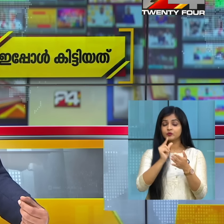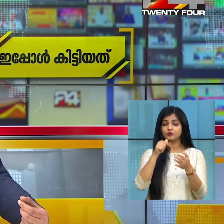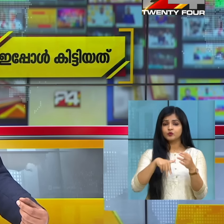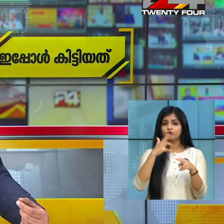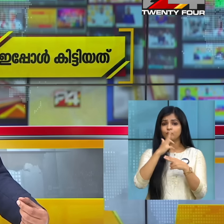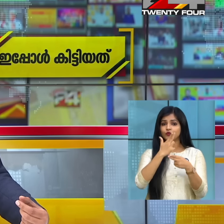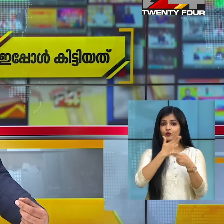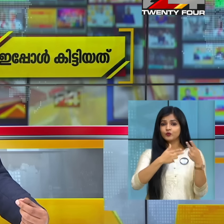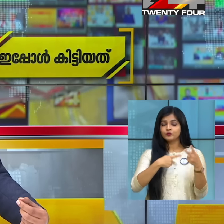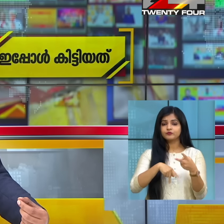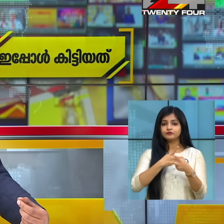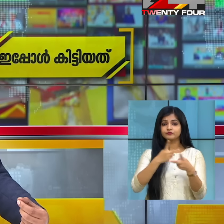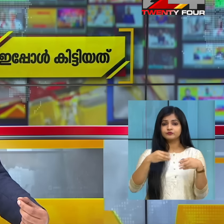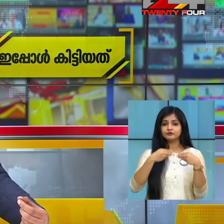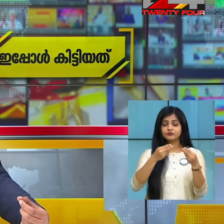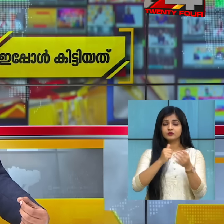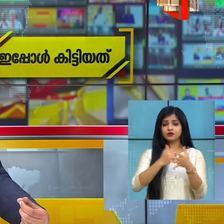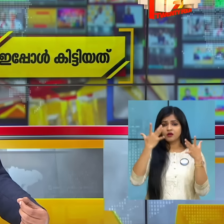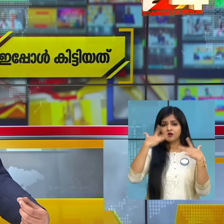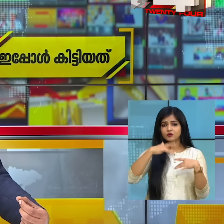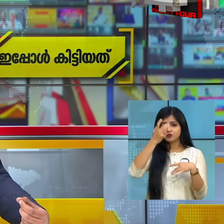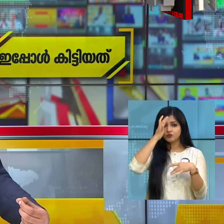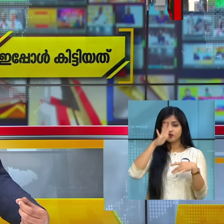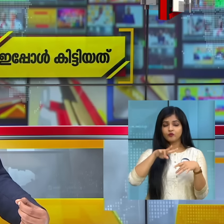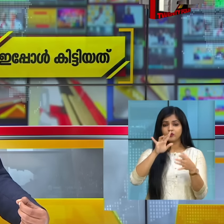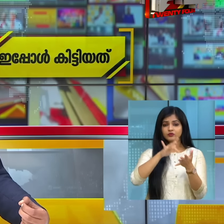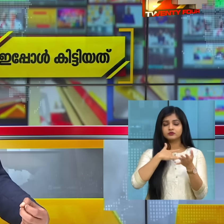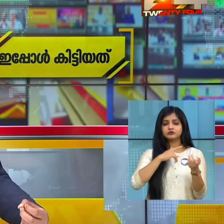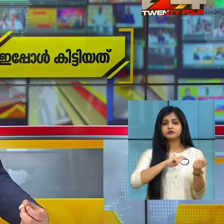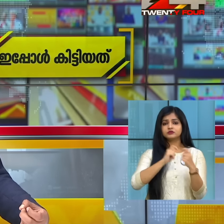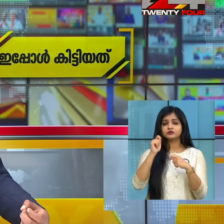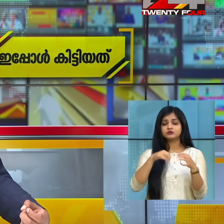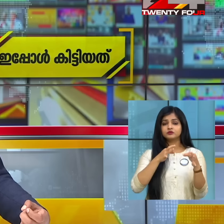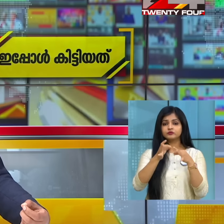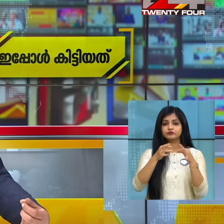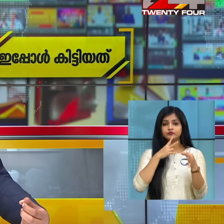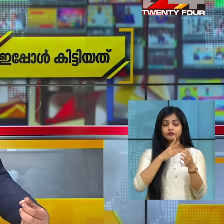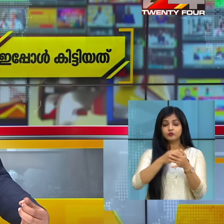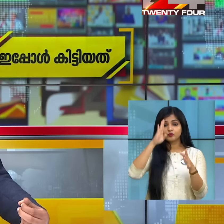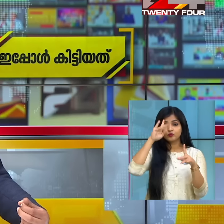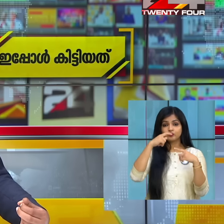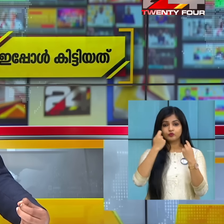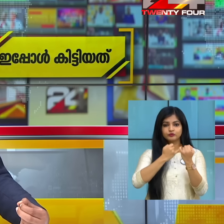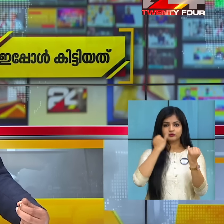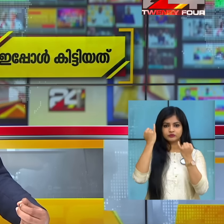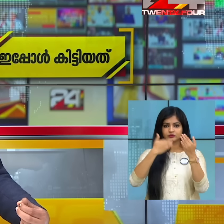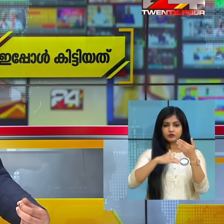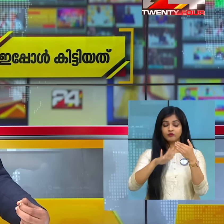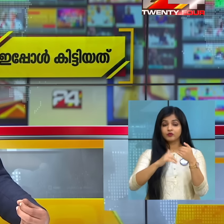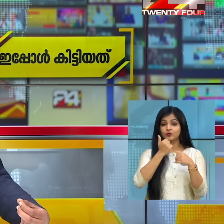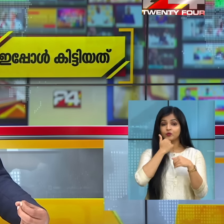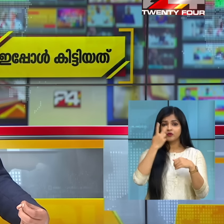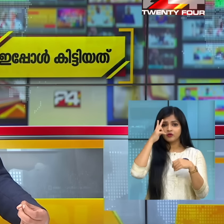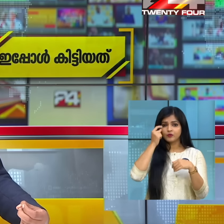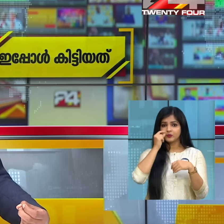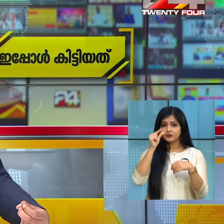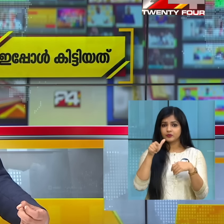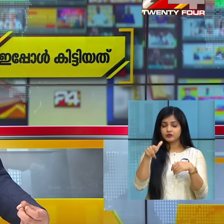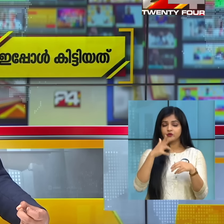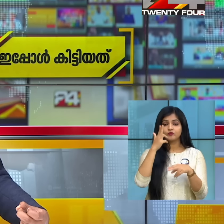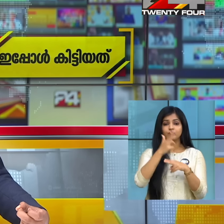സന്ദേശം. ആരോഗ്യ പ്രശ്നം കാരണമാണ് താൻ വടകരയിൽ നിന്ന് മാറിയത് എന്നും വിശദീകരണം. പോലീസ് അന്വേഷണം തുടരുമ്പോഴാണ് പ്രതിയെന്ന് സംശയിക്കുന്ന ആളുടെ